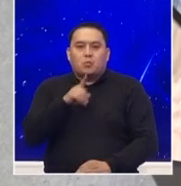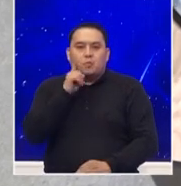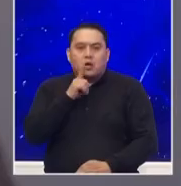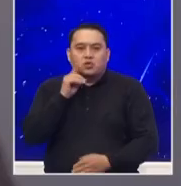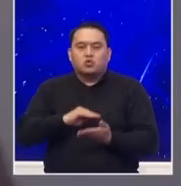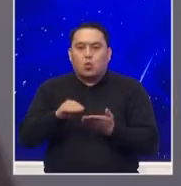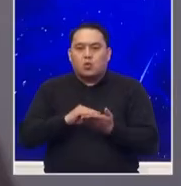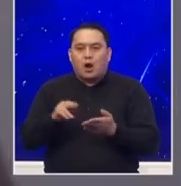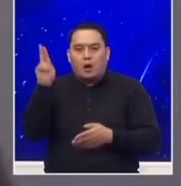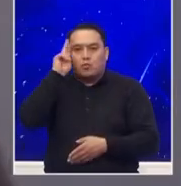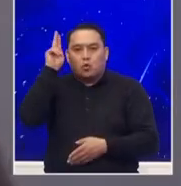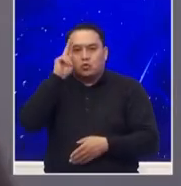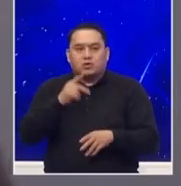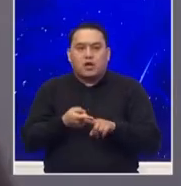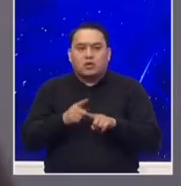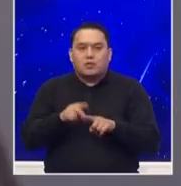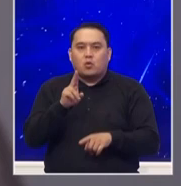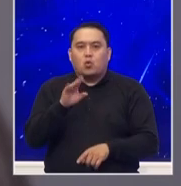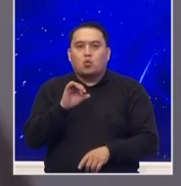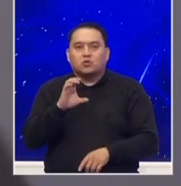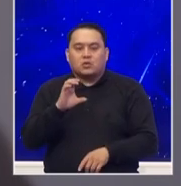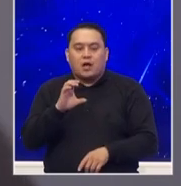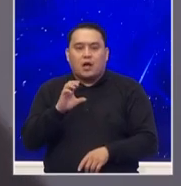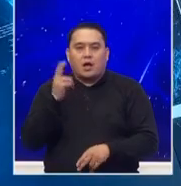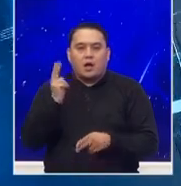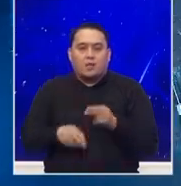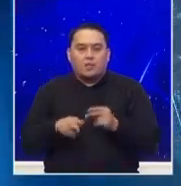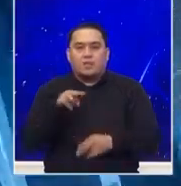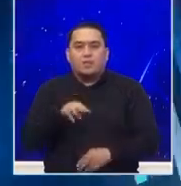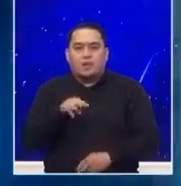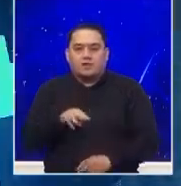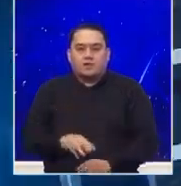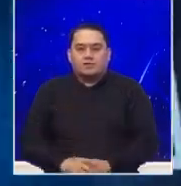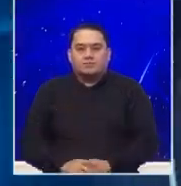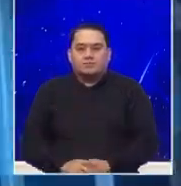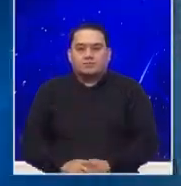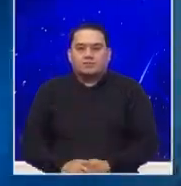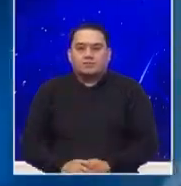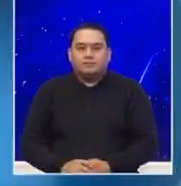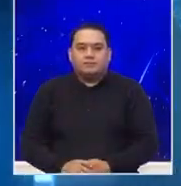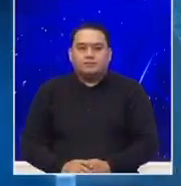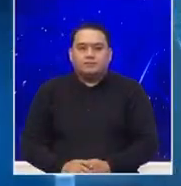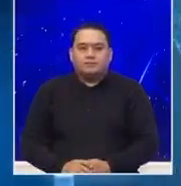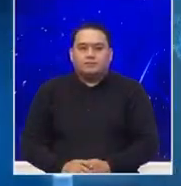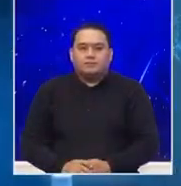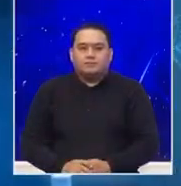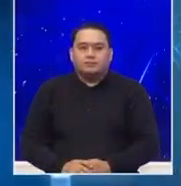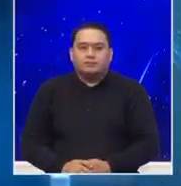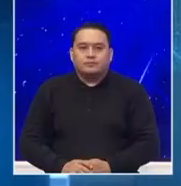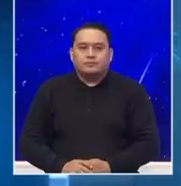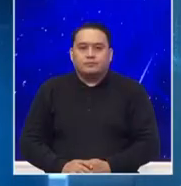сейчас проходят обучение на этом курсе. Он завершится в конце марта. Гульназ Мустафа, Кайрат Кастурганов, телеканал